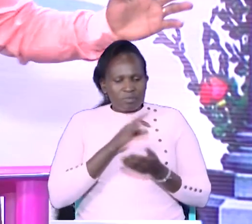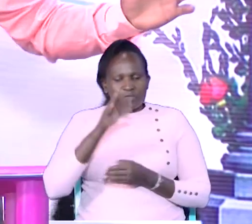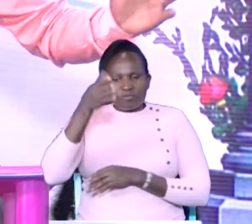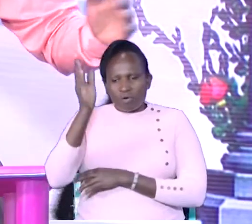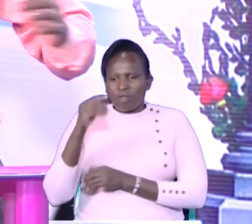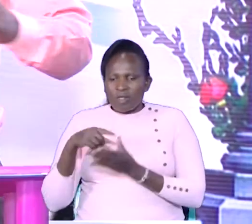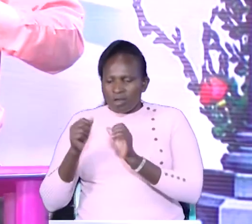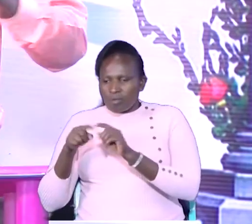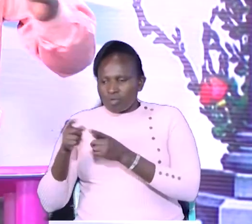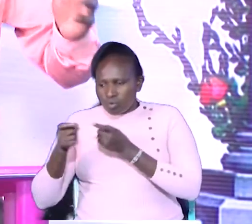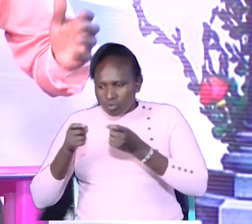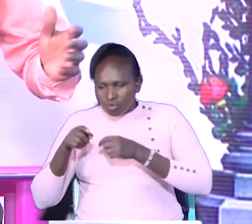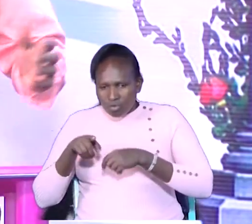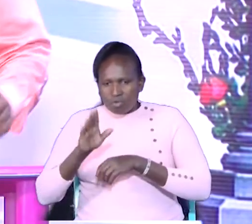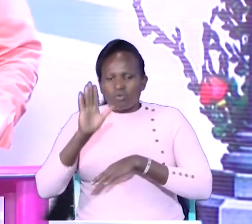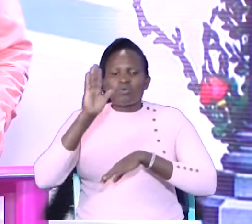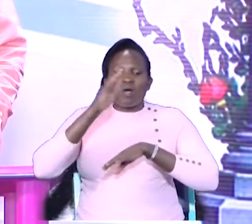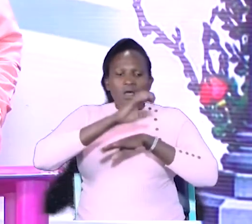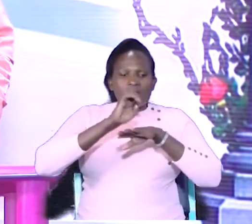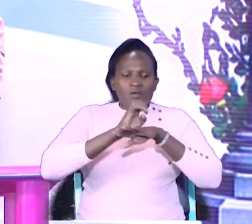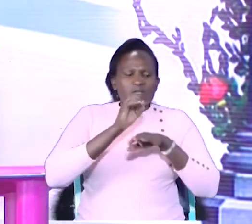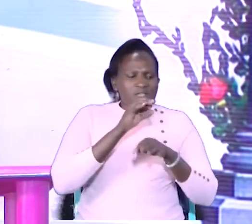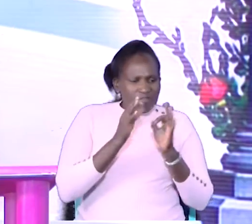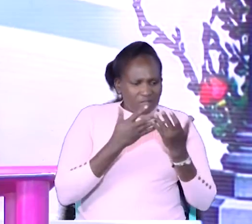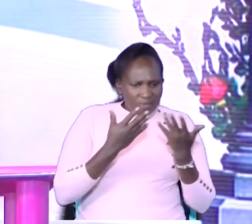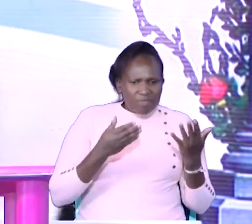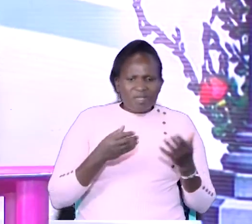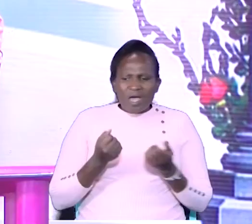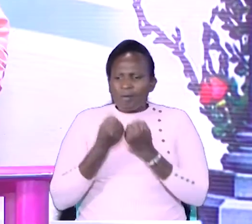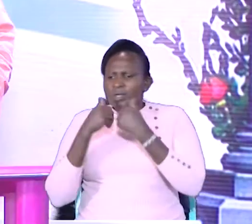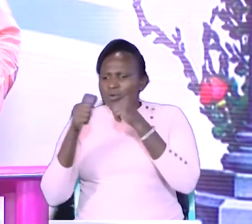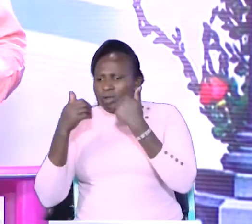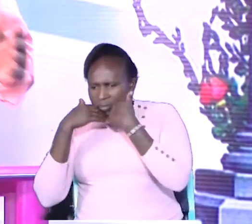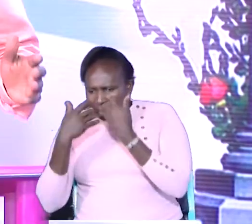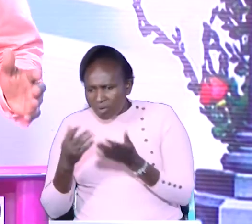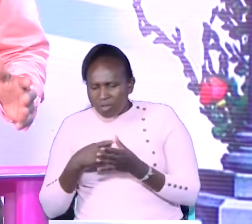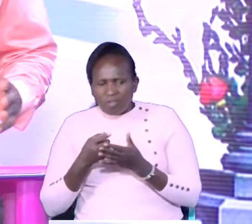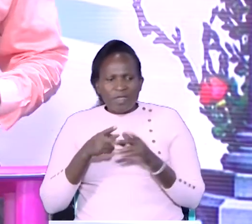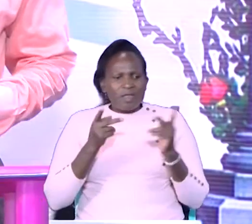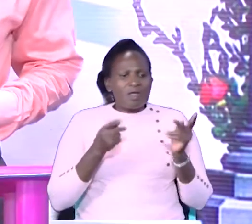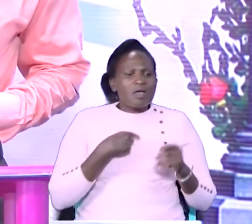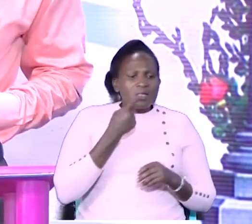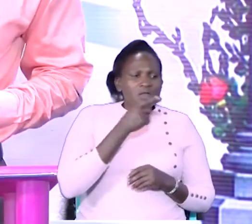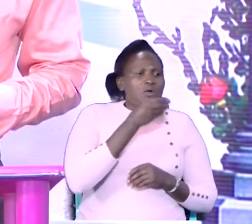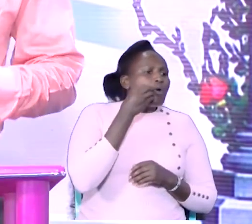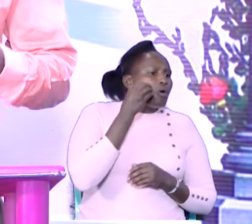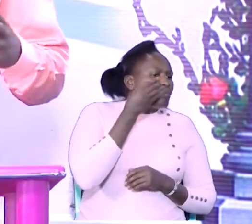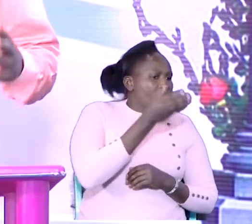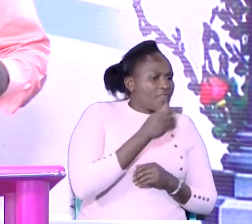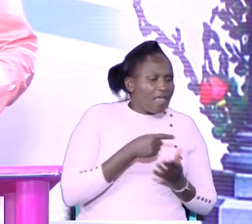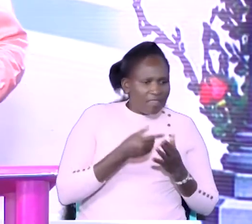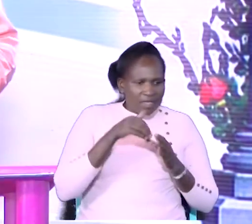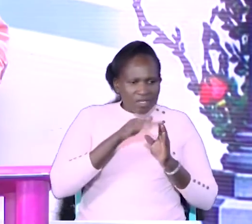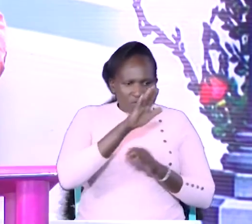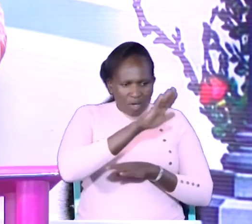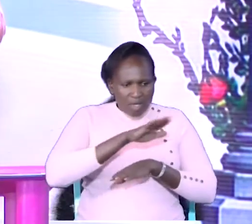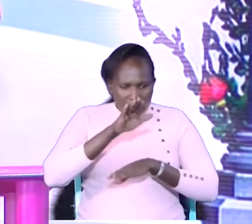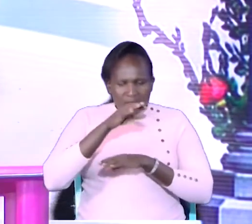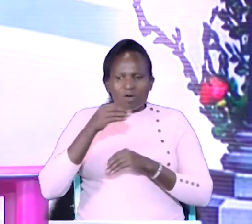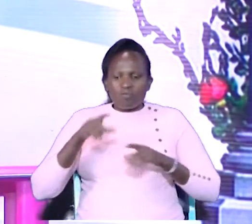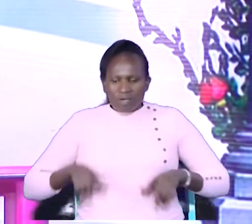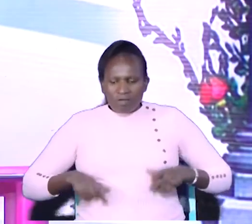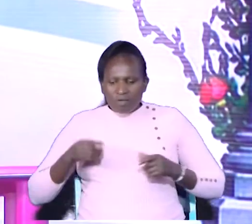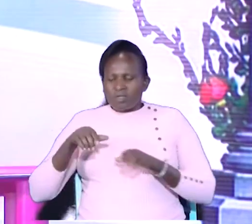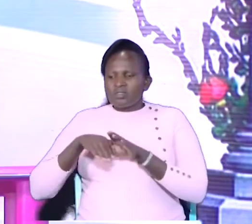are able to control your surrounding. Kama kuna mambo ambayo unaona haifanyiki vizuri, fanya nimekuambia pale nyumbani, in your estate, hata